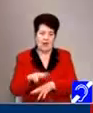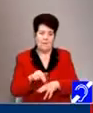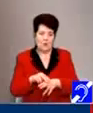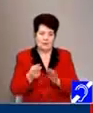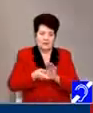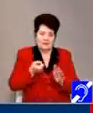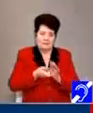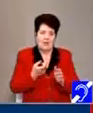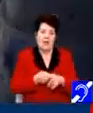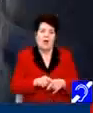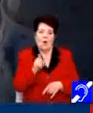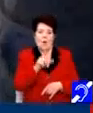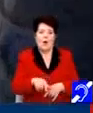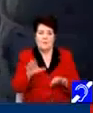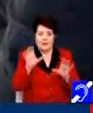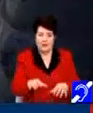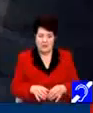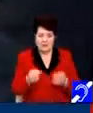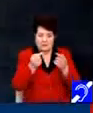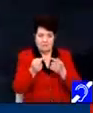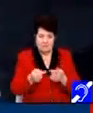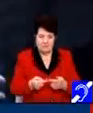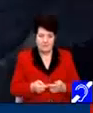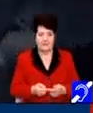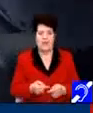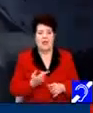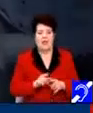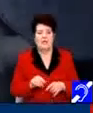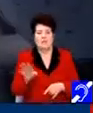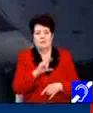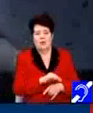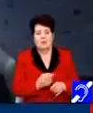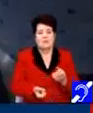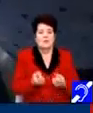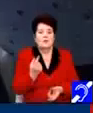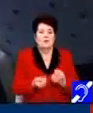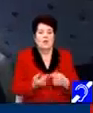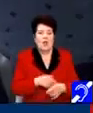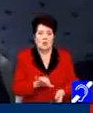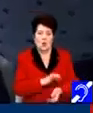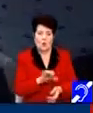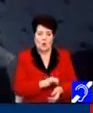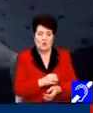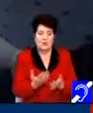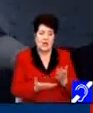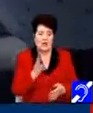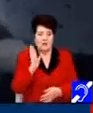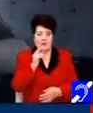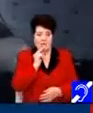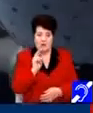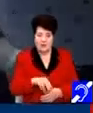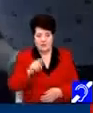audieri. Totodată, oamenii legii încearcă să identifice complicii traficanților și proveniența narcotice. Dacă vor fi găsiți